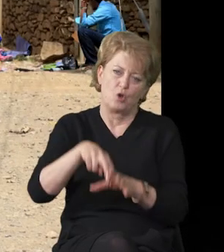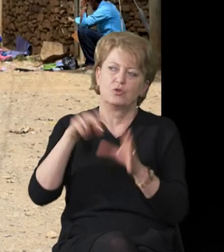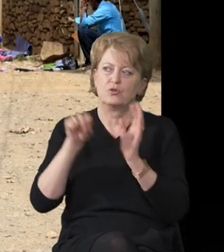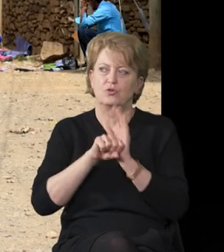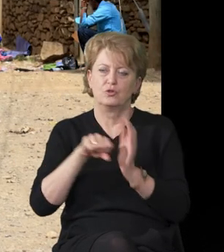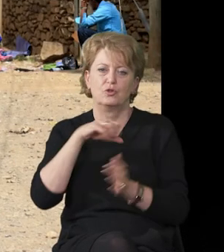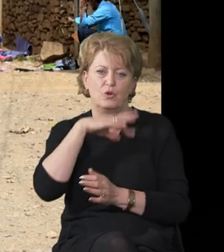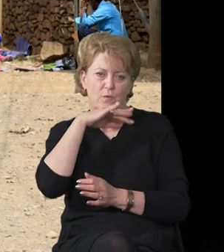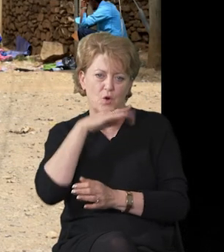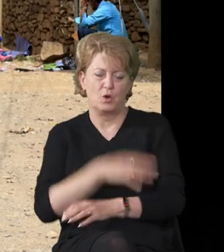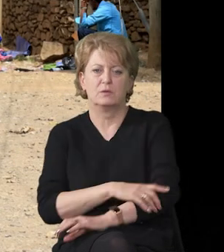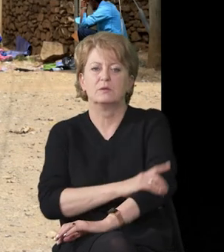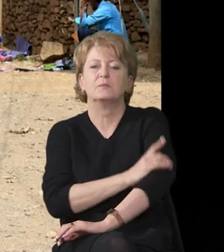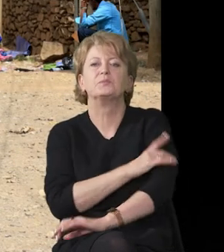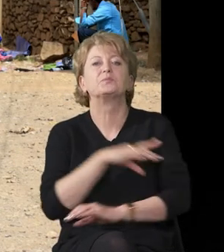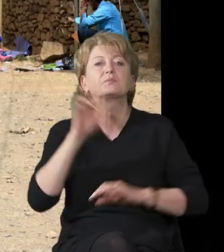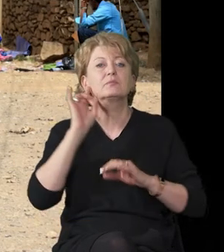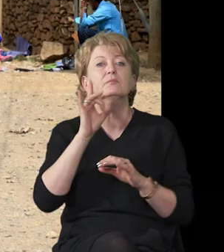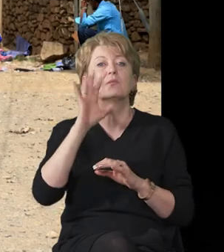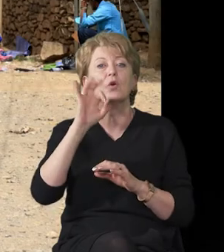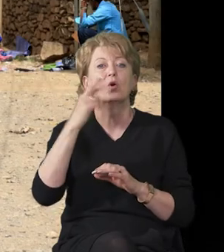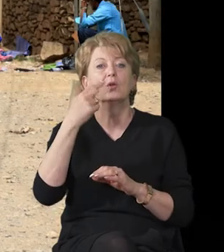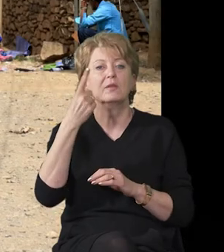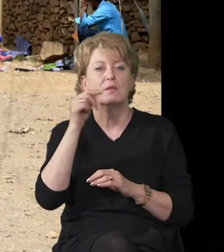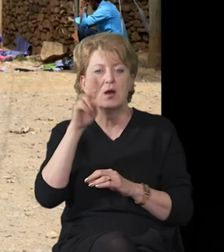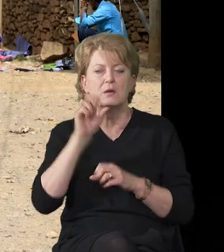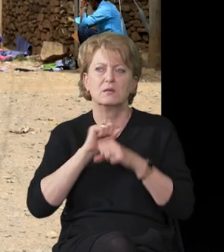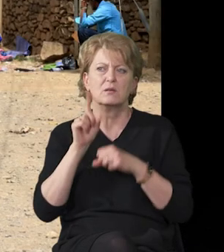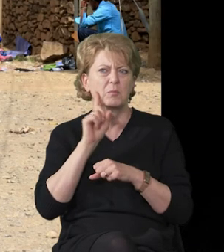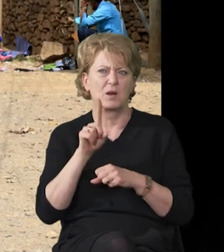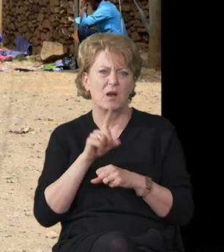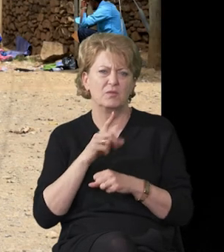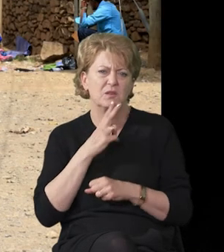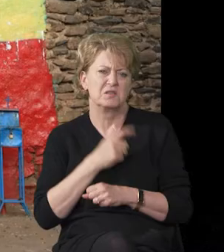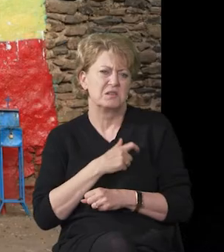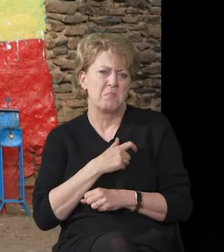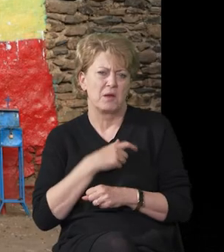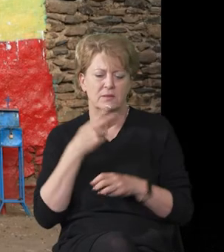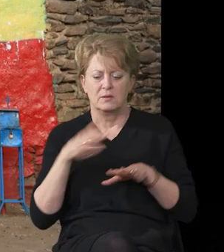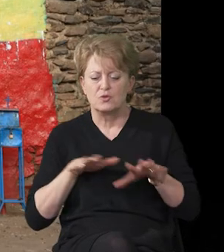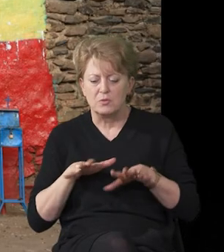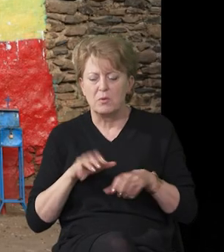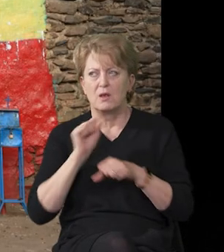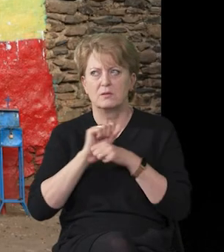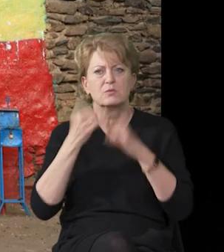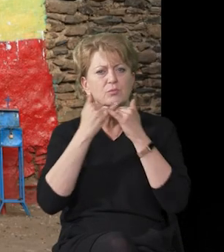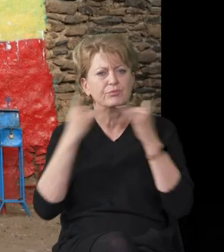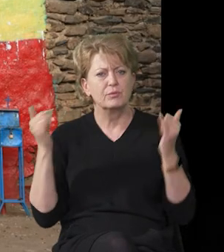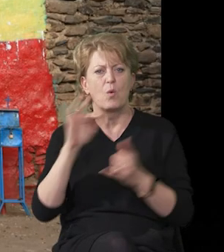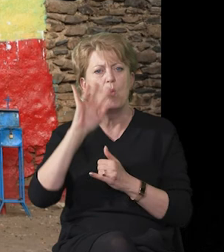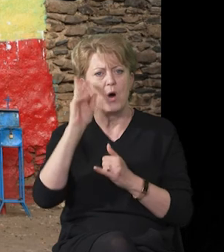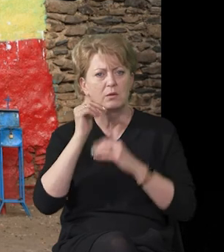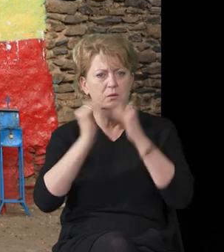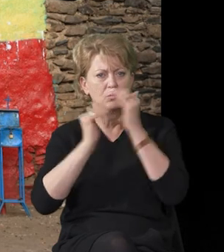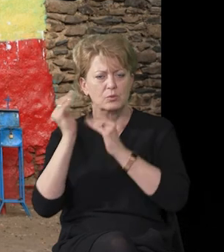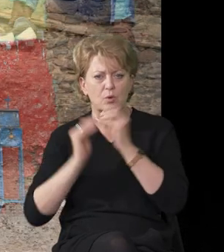A poza tym Gonder jest naprawdę bardzo sympatycznym miejscem. Jest tam wiele atrakcyjnych zabytków, nie tylko zamków, ale